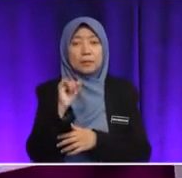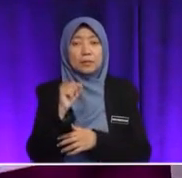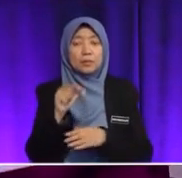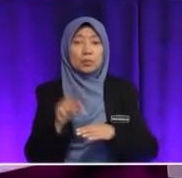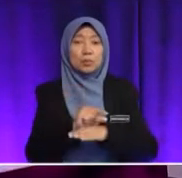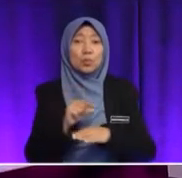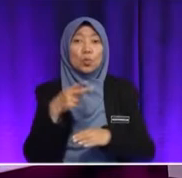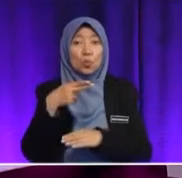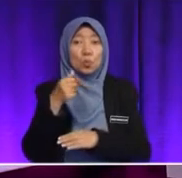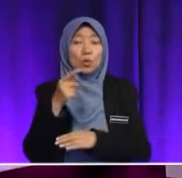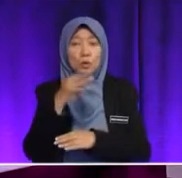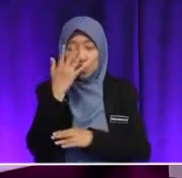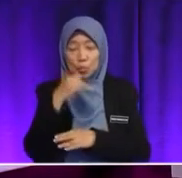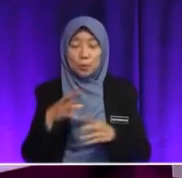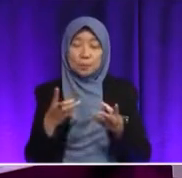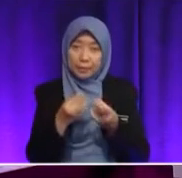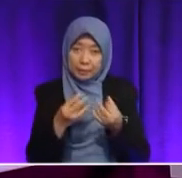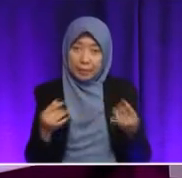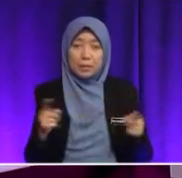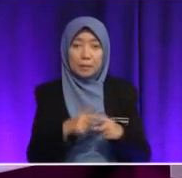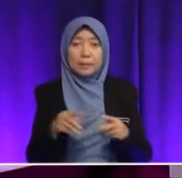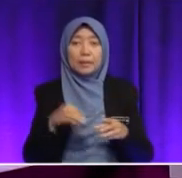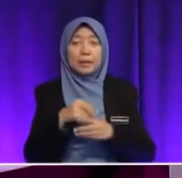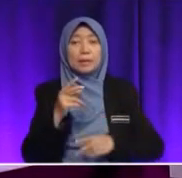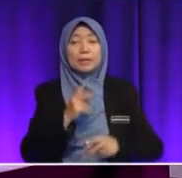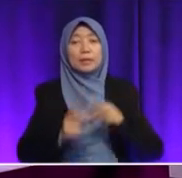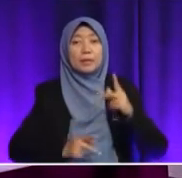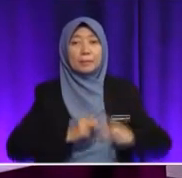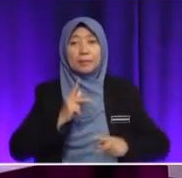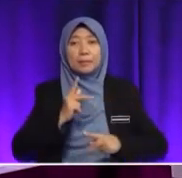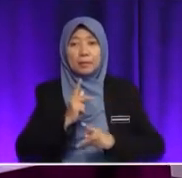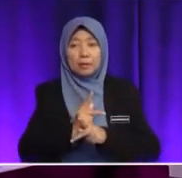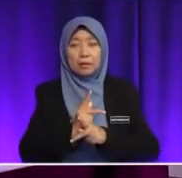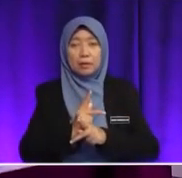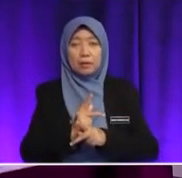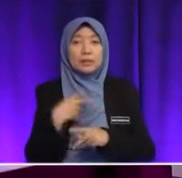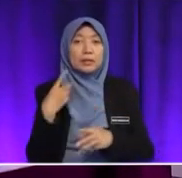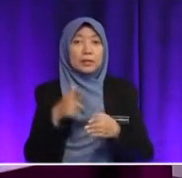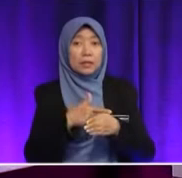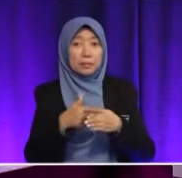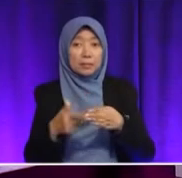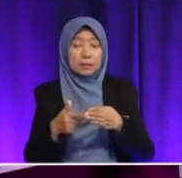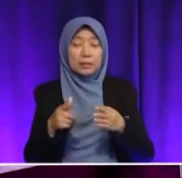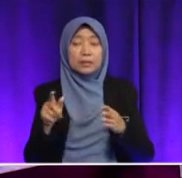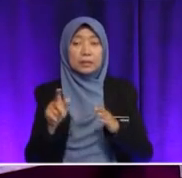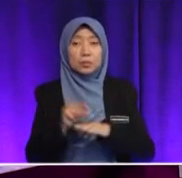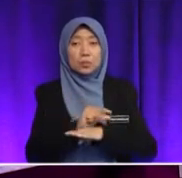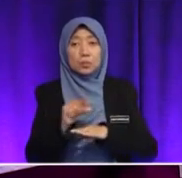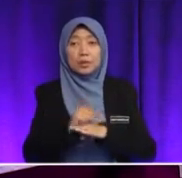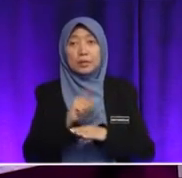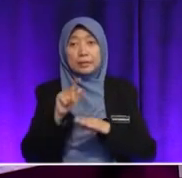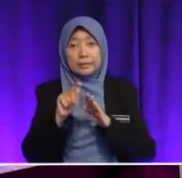hakisan tanah membutuhkan tapi dalam kimia biasanya dia melibatkan logam maka dia akan terletak is